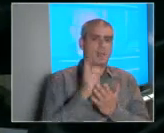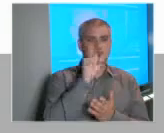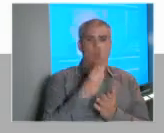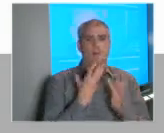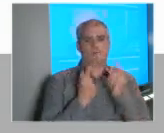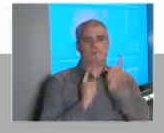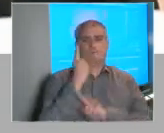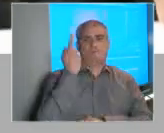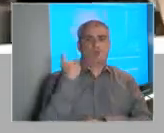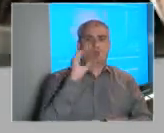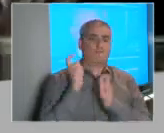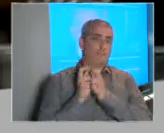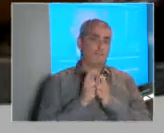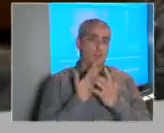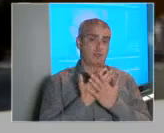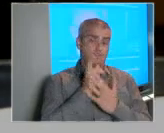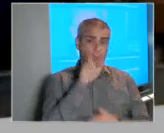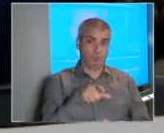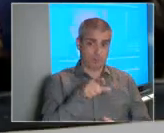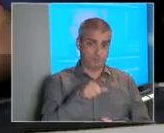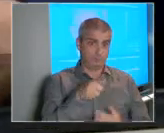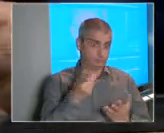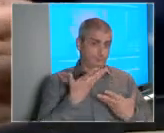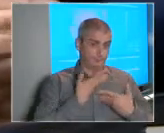עליו מרבית המפלגות. ברגע זה הוא